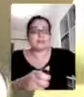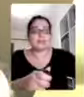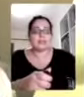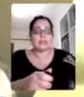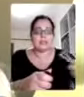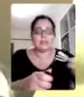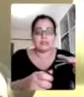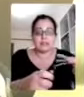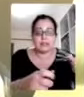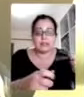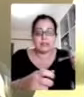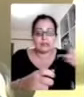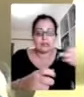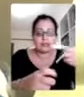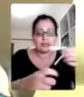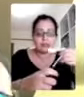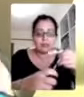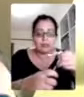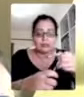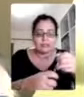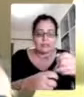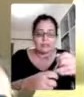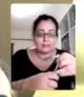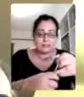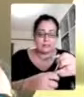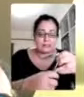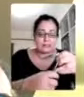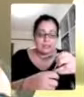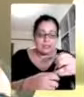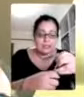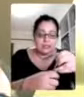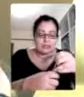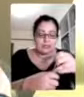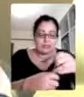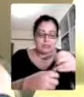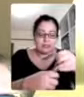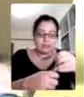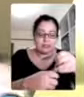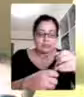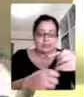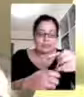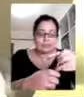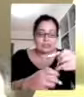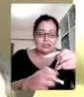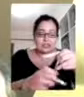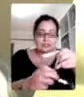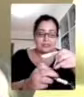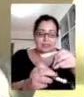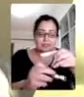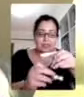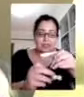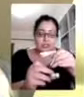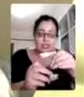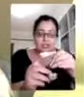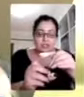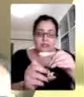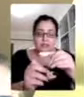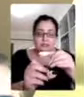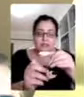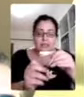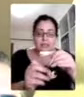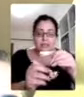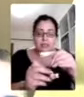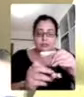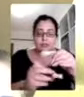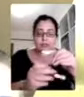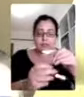Baktım. Hangouts'a baktım ama onda da anladığım kadarıyla ya Google biraz değişiklikler yapmış.